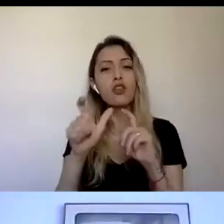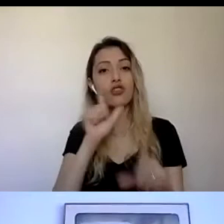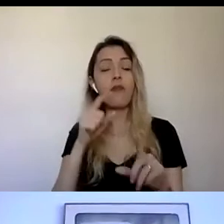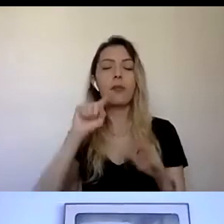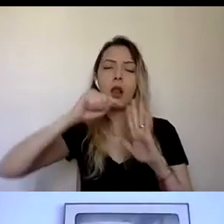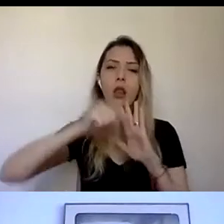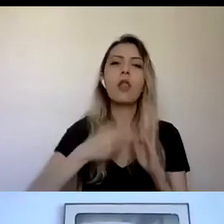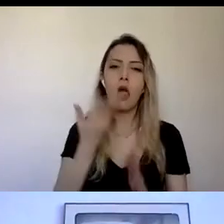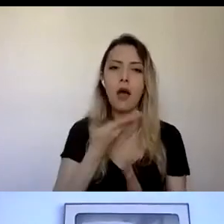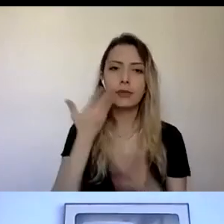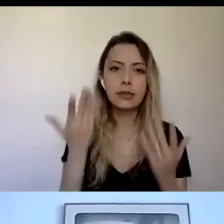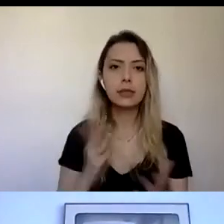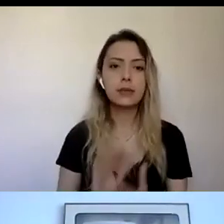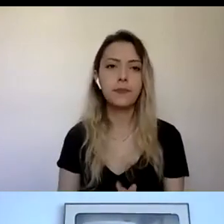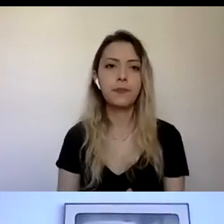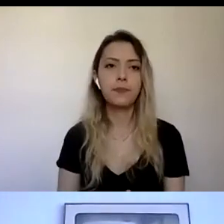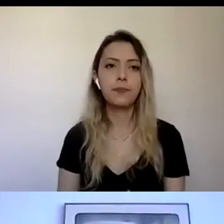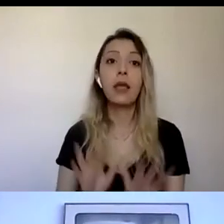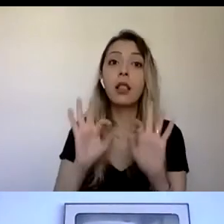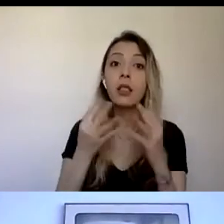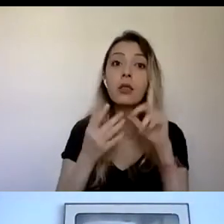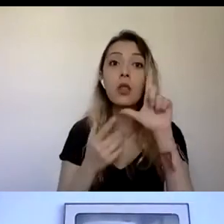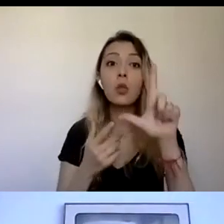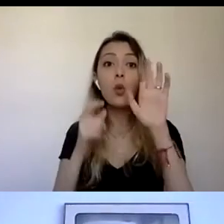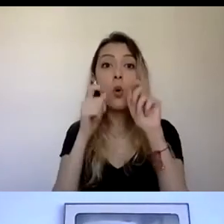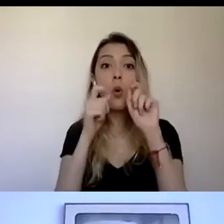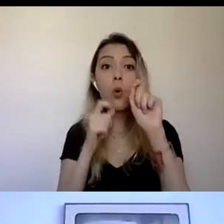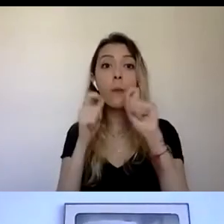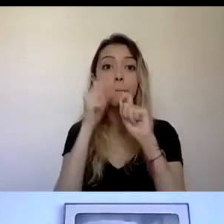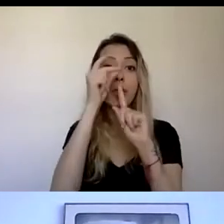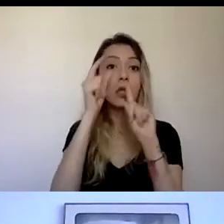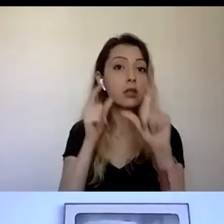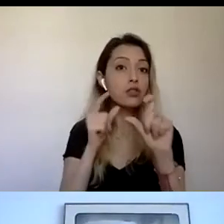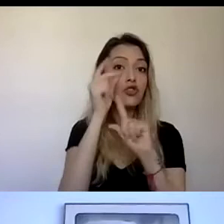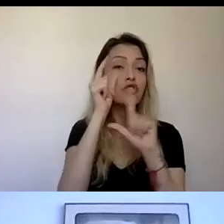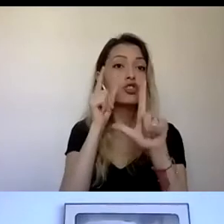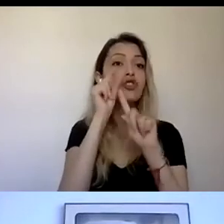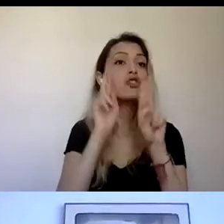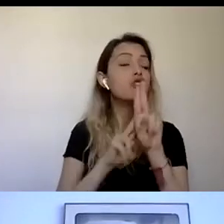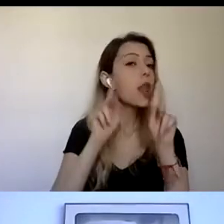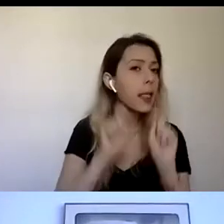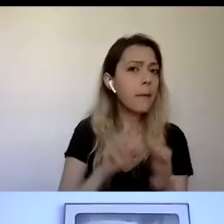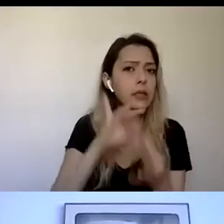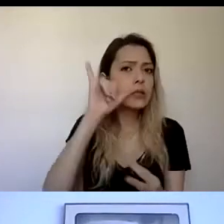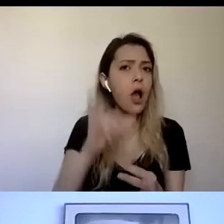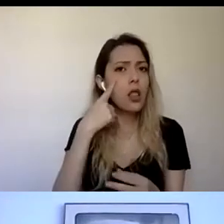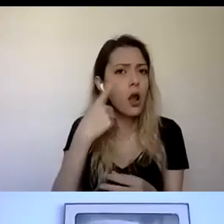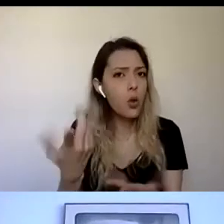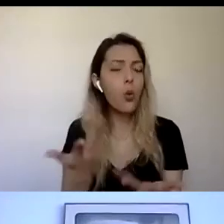konulardı. Nasıl lobi yapılır, insan hakları izleme çerçevesinde